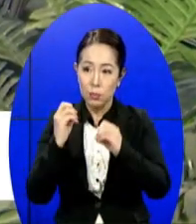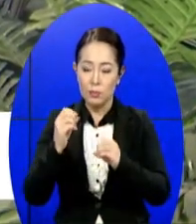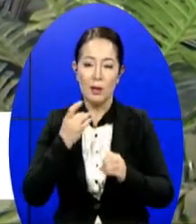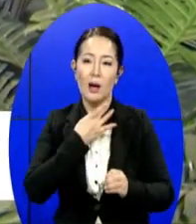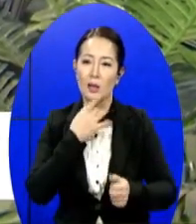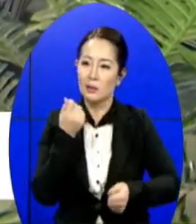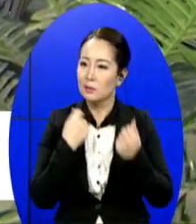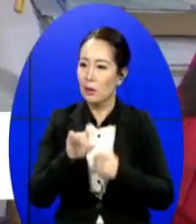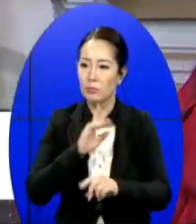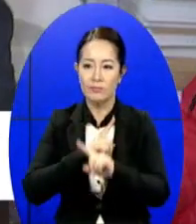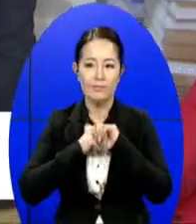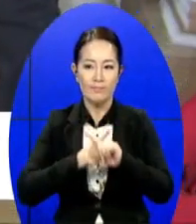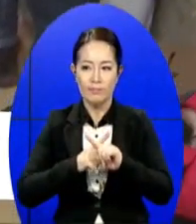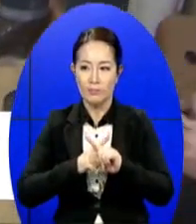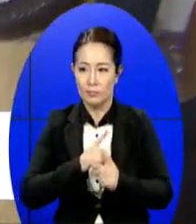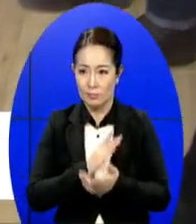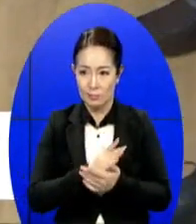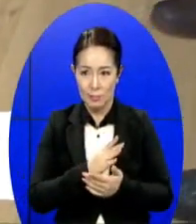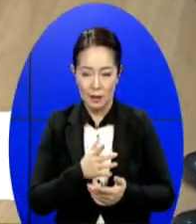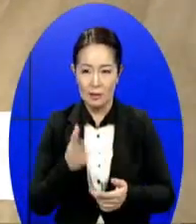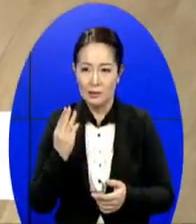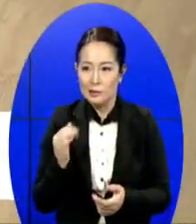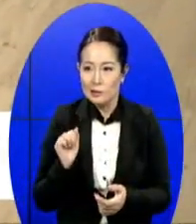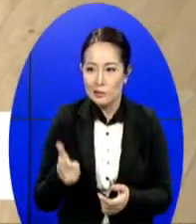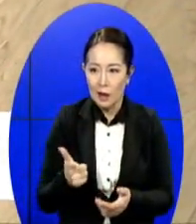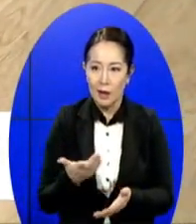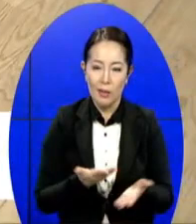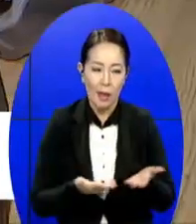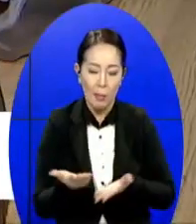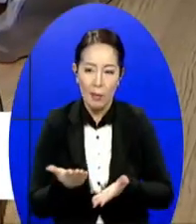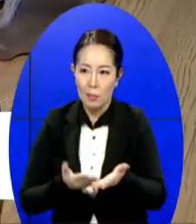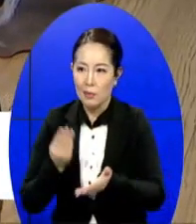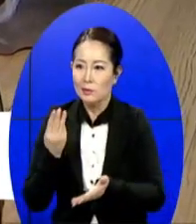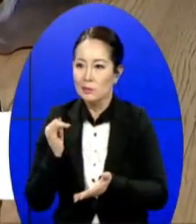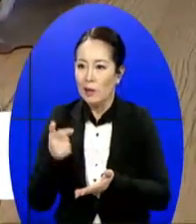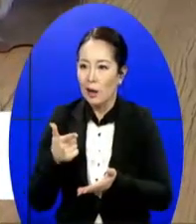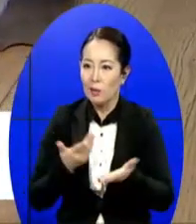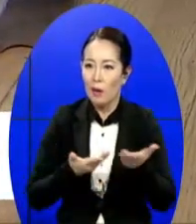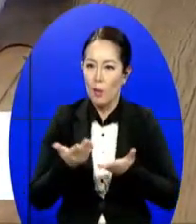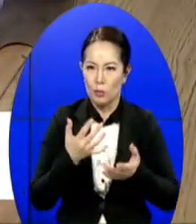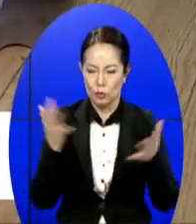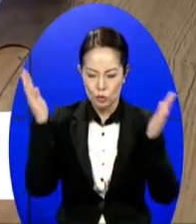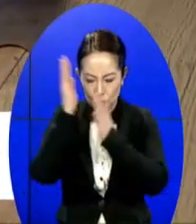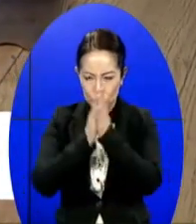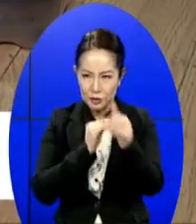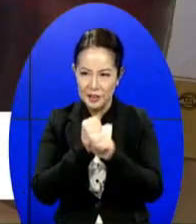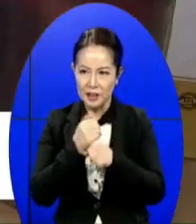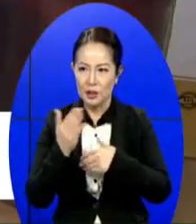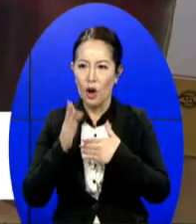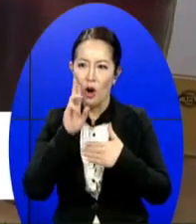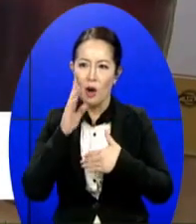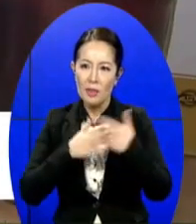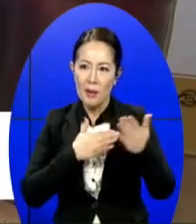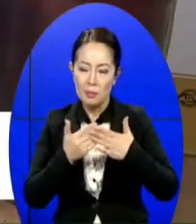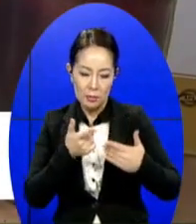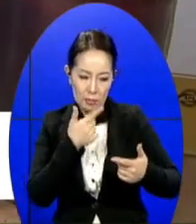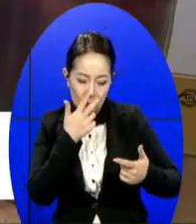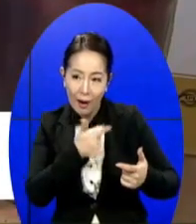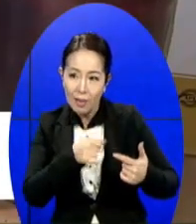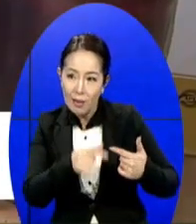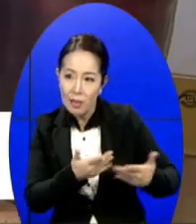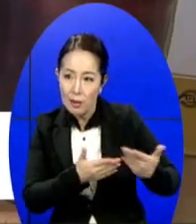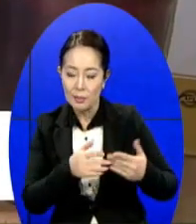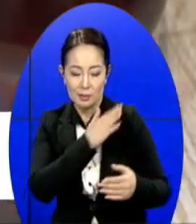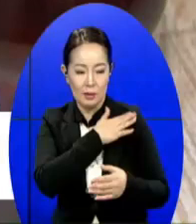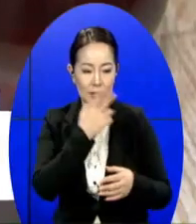согтууруулахудаа худалдан борлуулахгүй байгаа энэ үед шагаар худалдаа эрхлэгчид ихсэж байна. Шөнөөр ажиллаж байгаа хүнсийн дэлгүүрийн үүдэнд худалдаа хийж байсныг